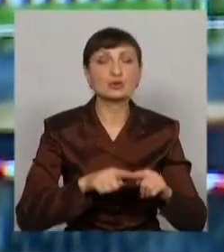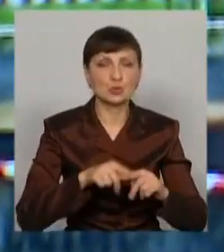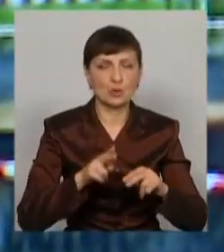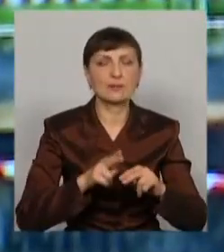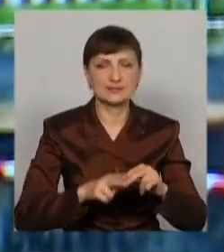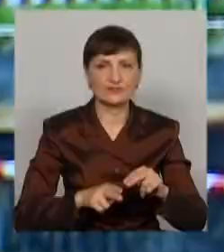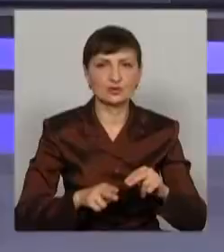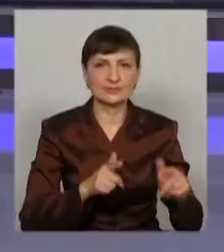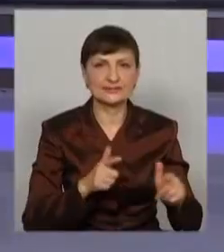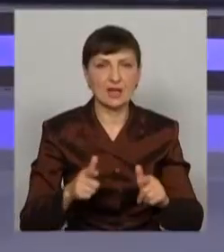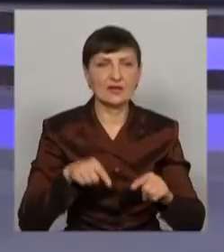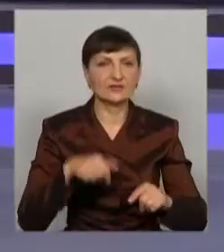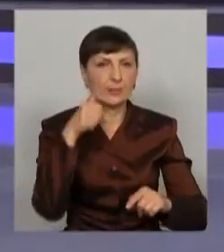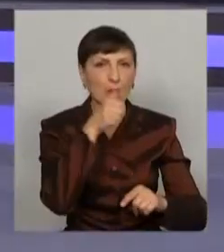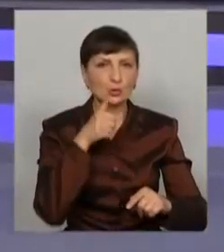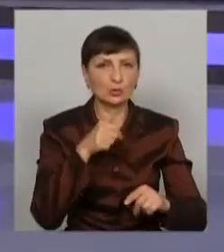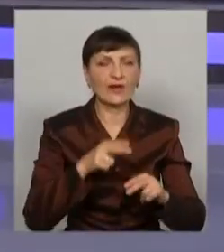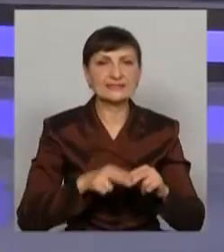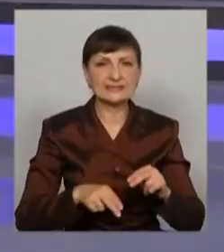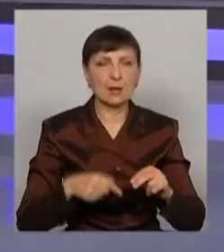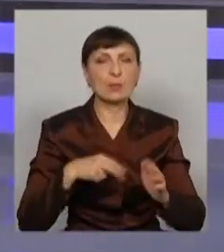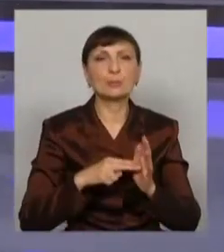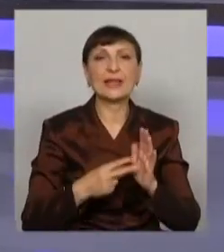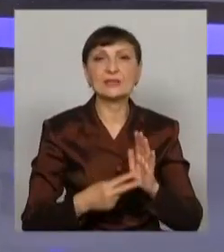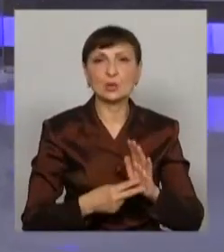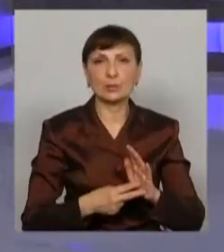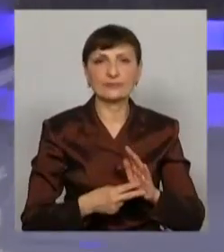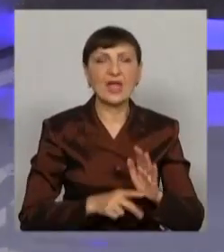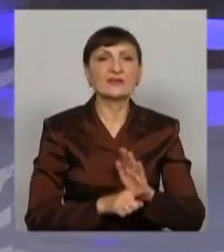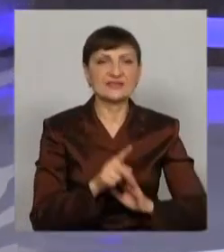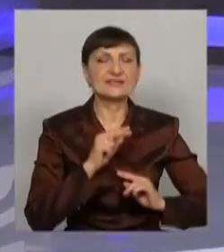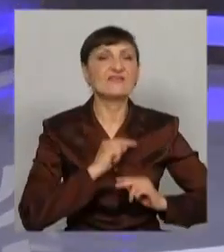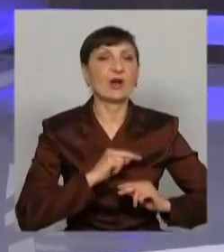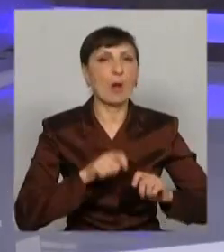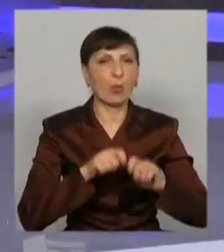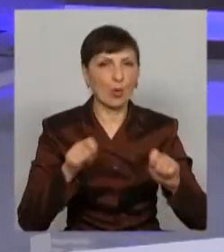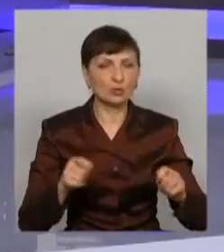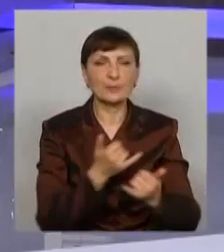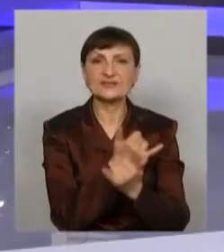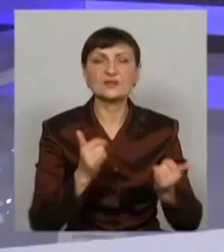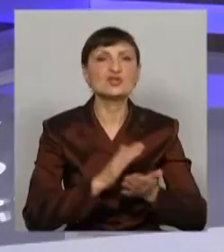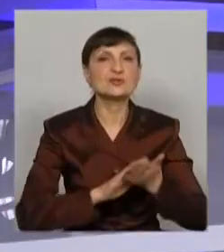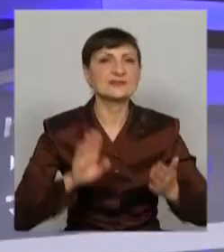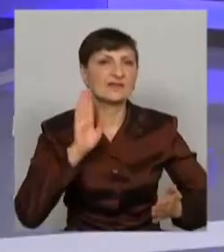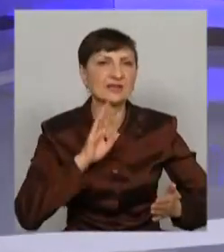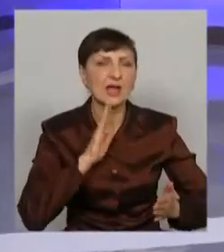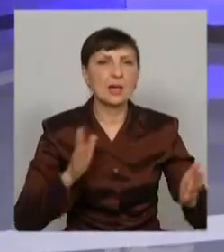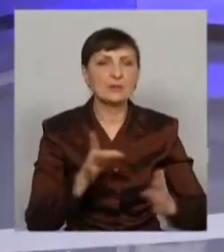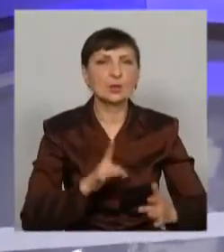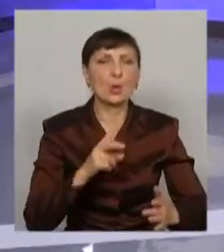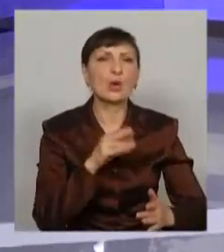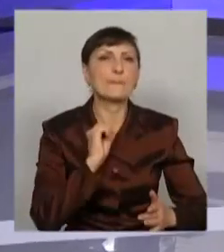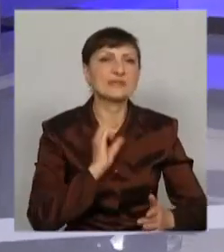уже. В текущем году, в конце, мы планируем ввести в эксплуатацию и обеспечить чистой питьевой водой микрорайоны